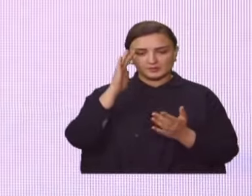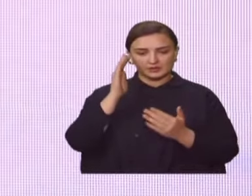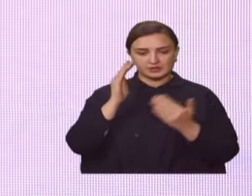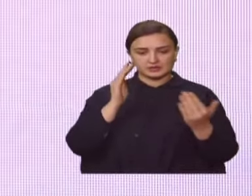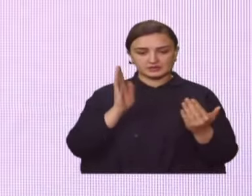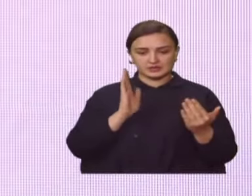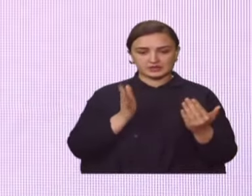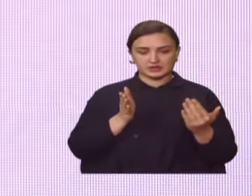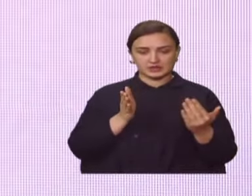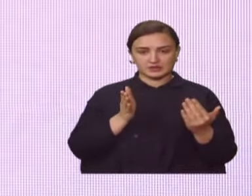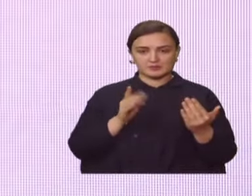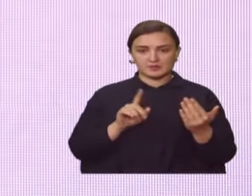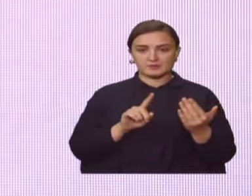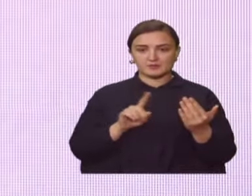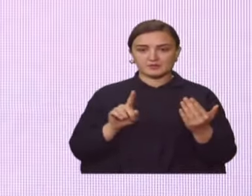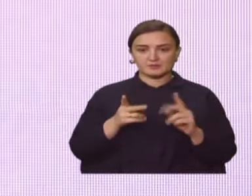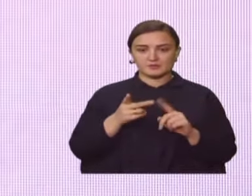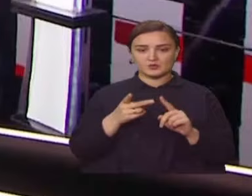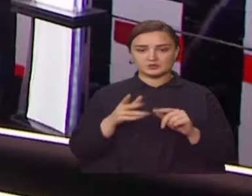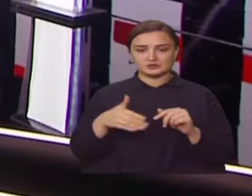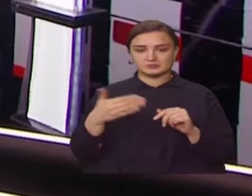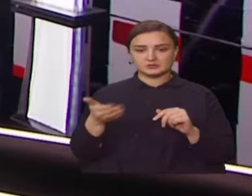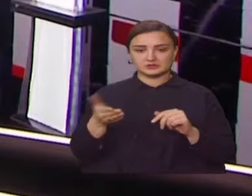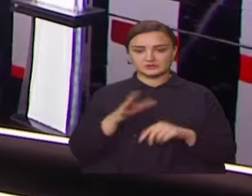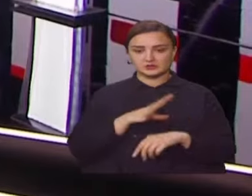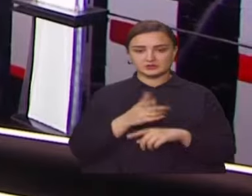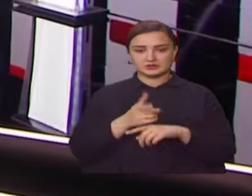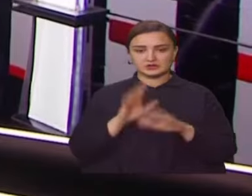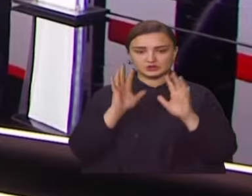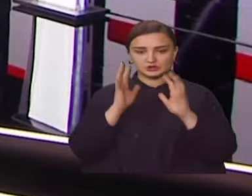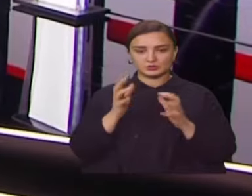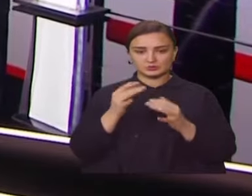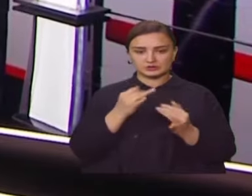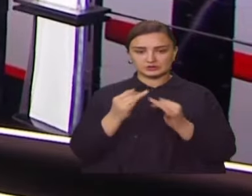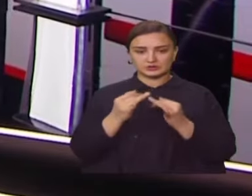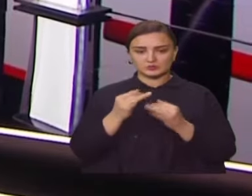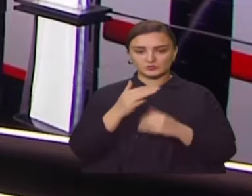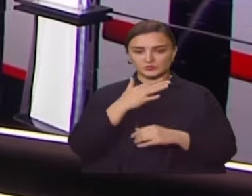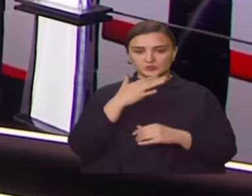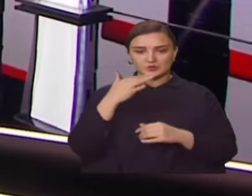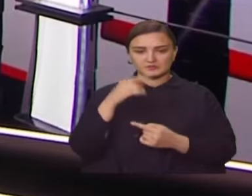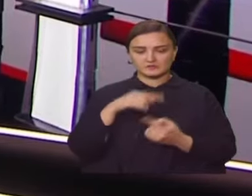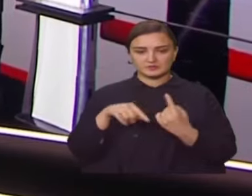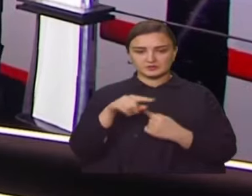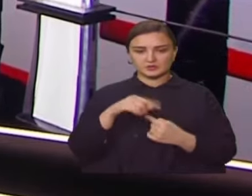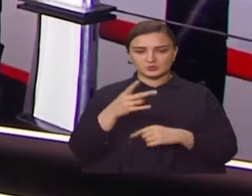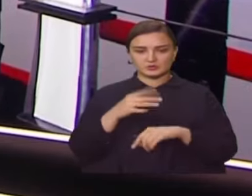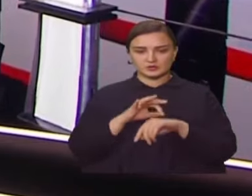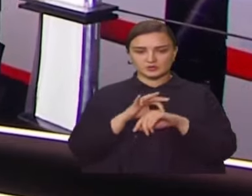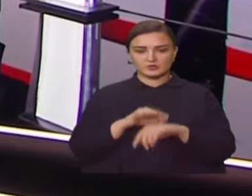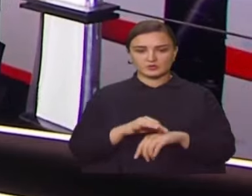შტატებთან. მაგრამ მეორეს მხრივ იყო საკმაოდ სერიოზული საუბარი იმაზე, რომ უამრავი ინვესტიცია უნდა